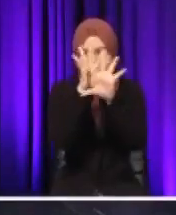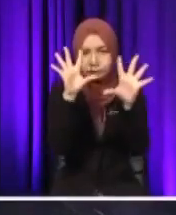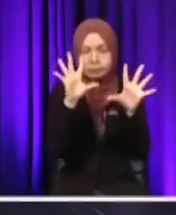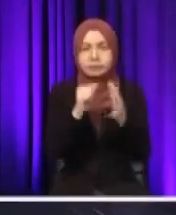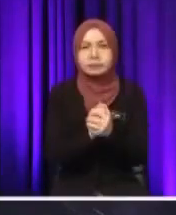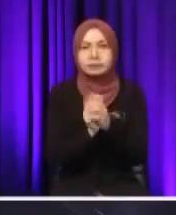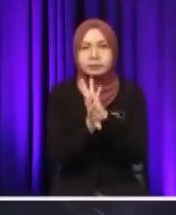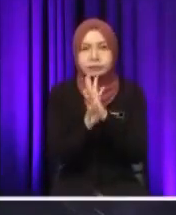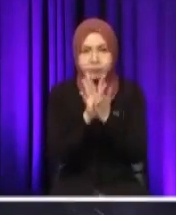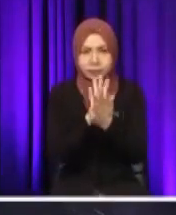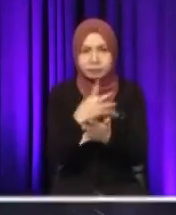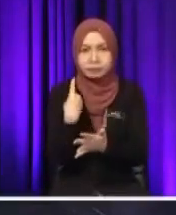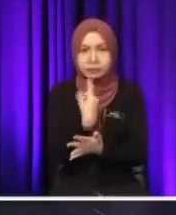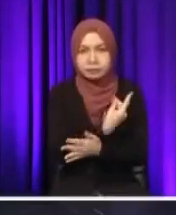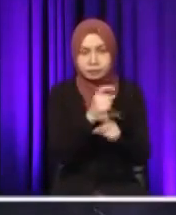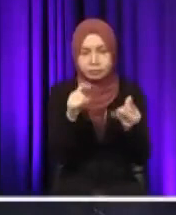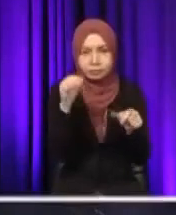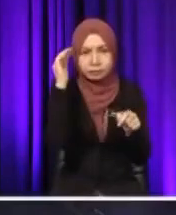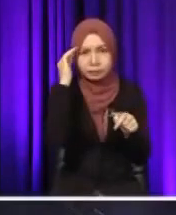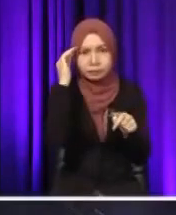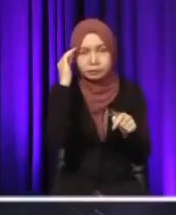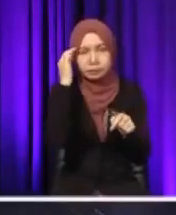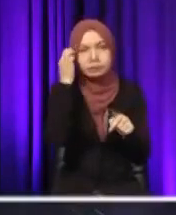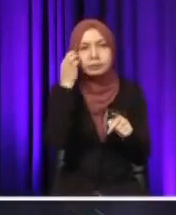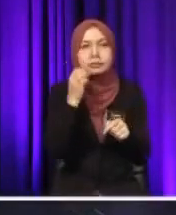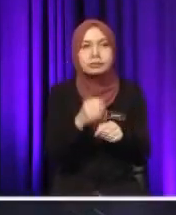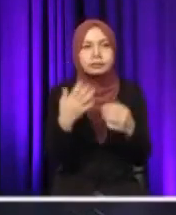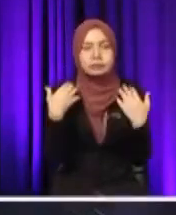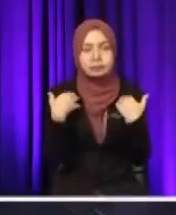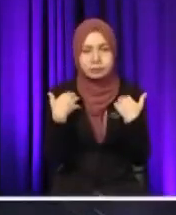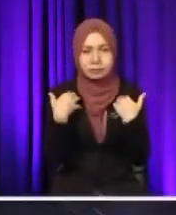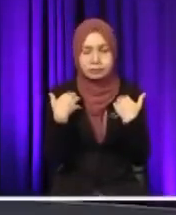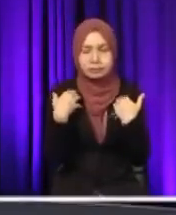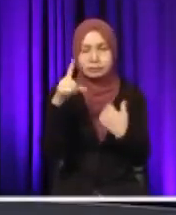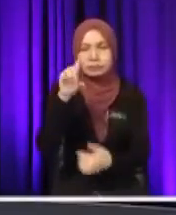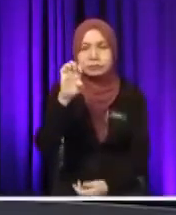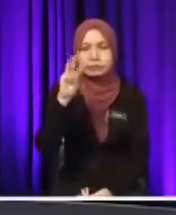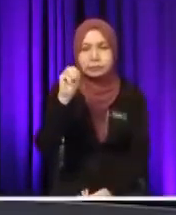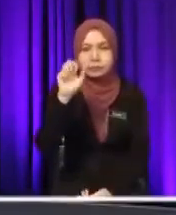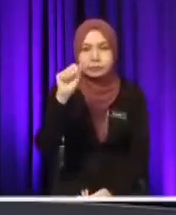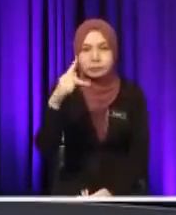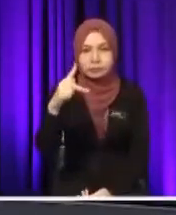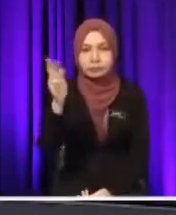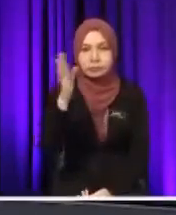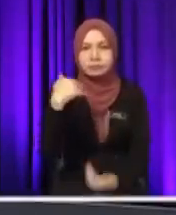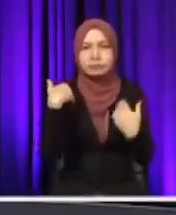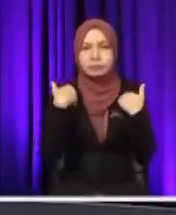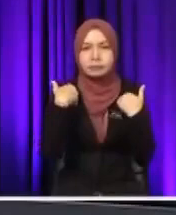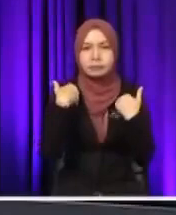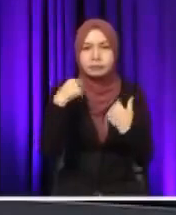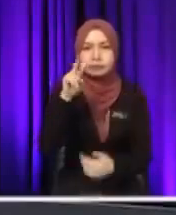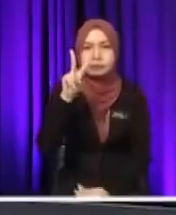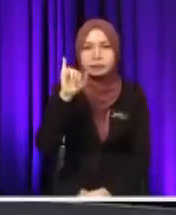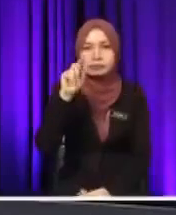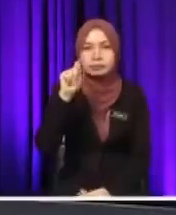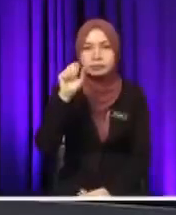tahu walaupun satu ataupun dua. Okey, faham. Jadi ada lemak, ada lemak, ada vitamin, ada antioksidan, ada bahan antioksidan dan juga